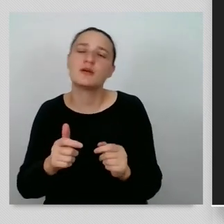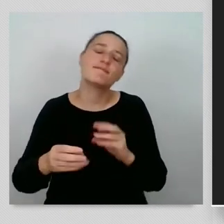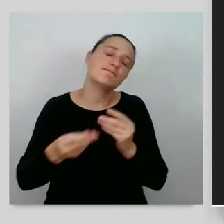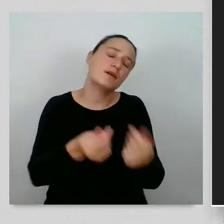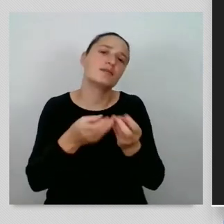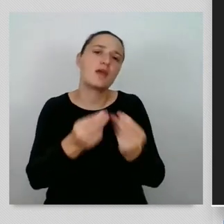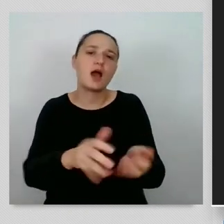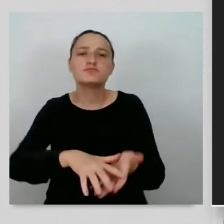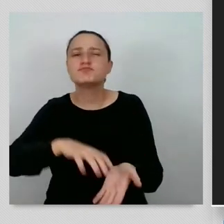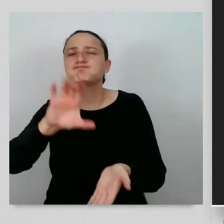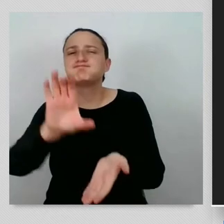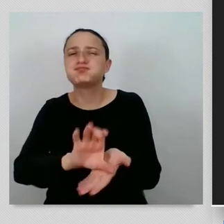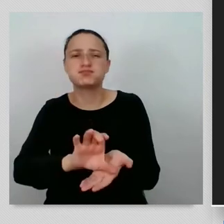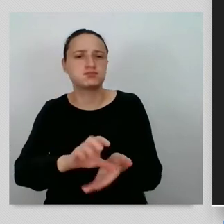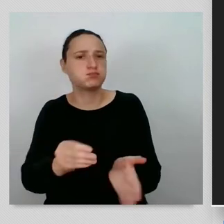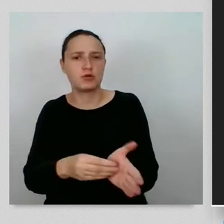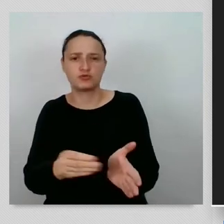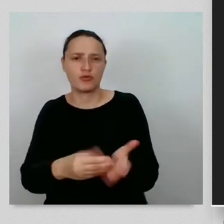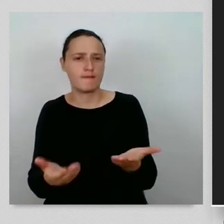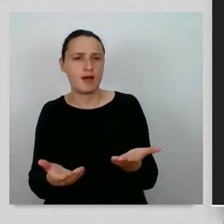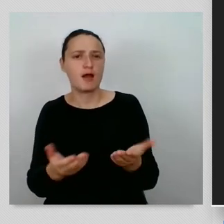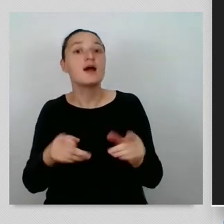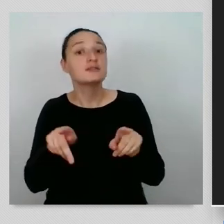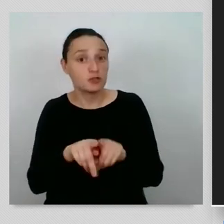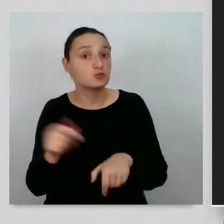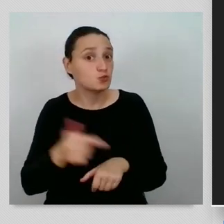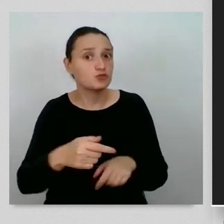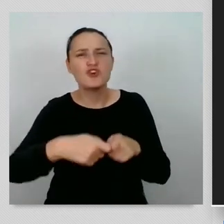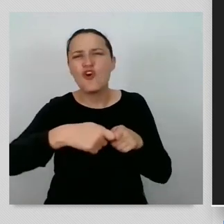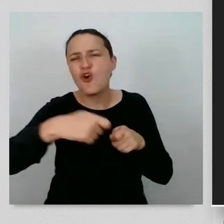finansowymi, które będą wymagały kontynuacji